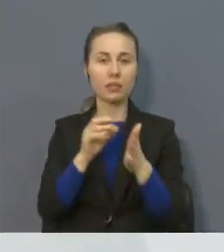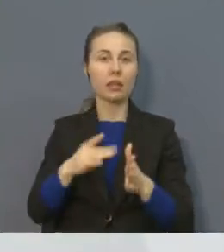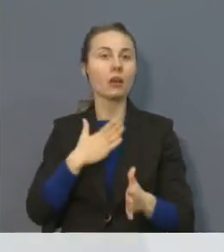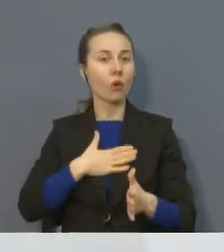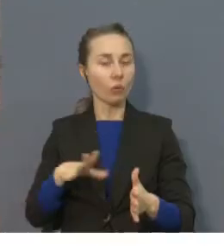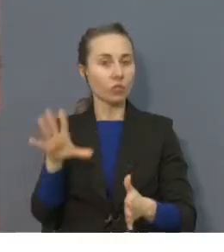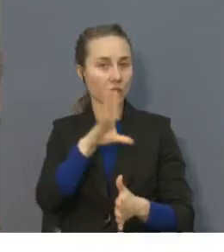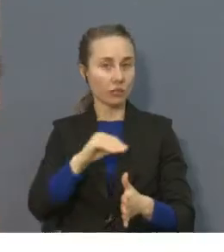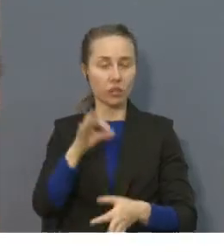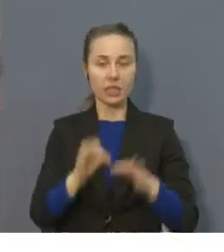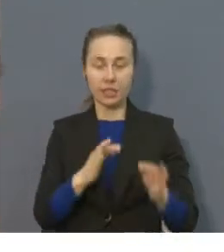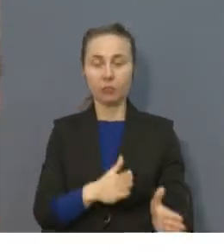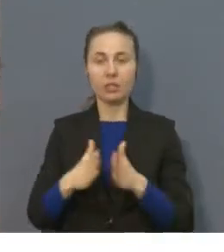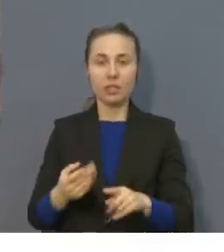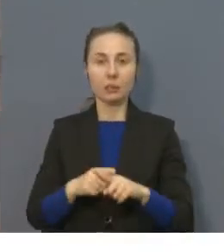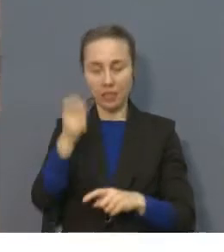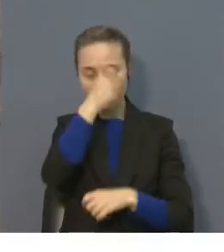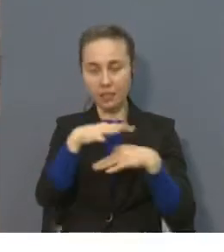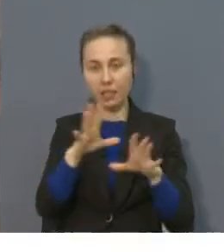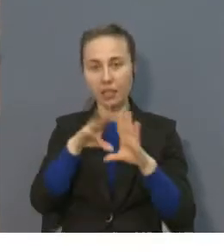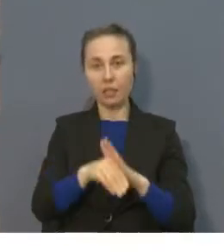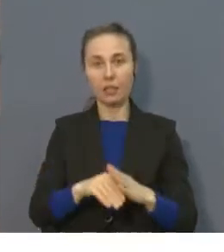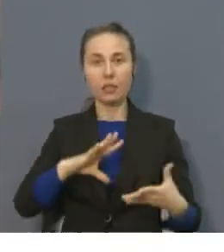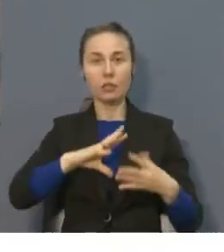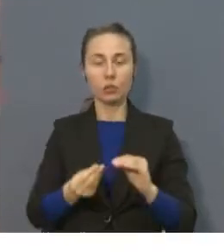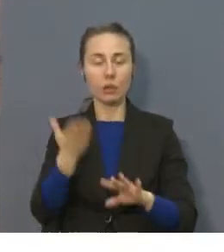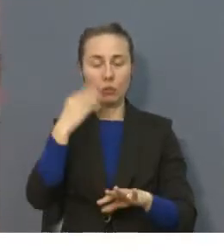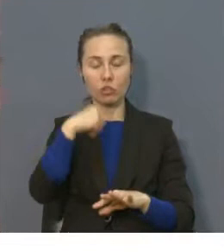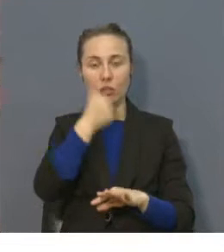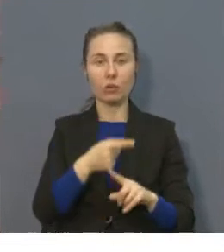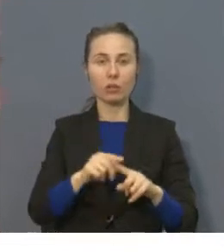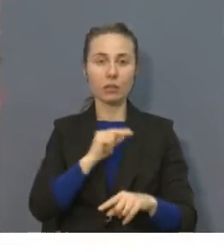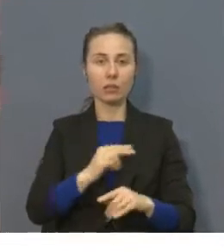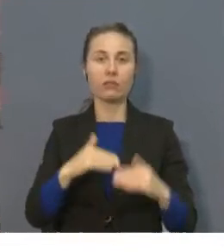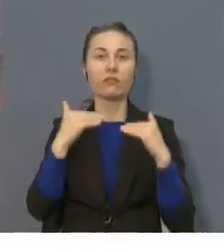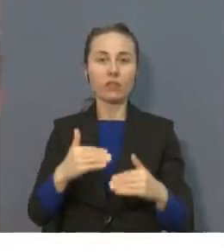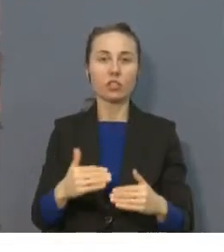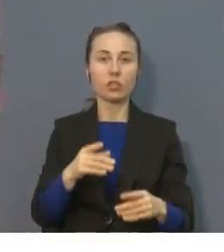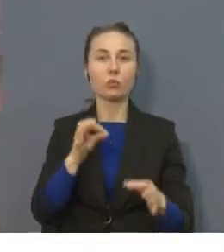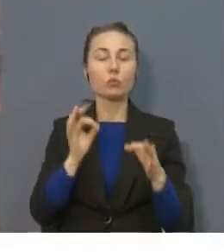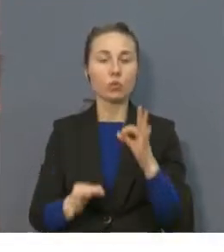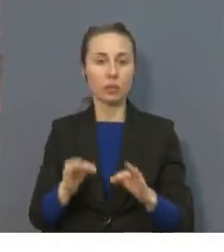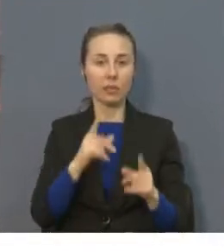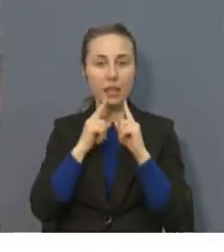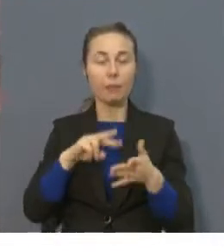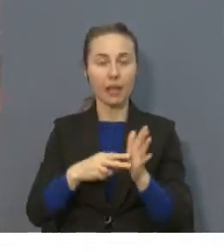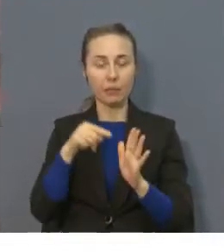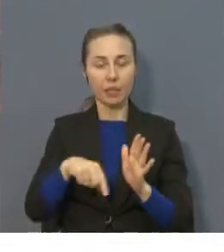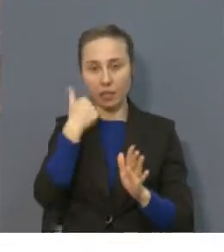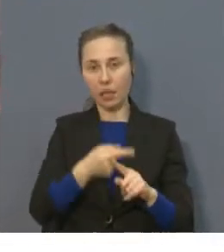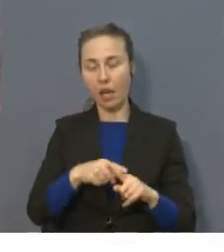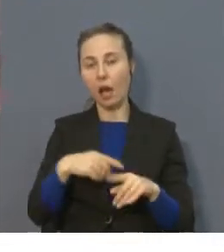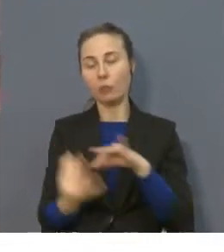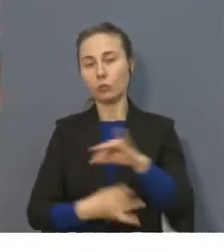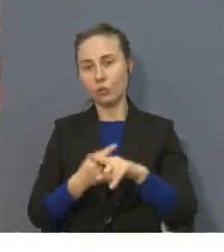ахуалы, жоғары сот кеңесінің былтырғы жұмыс қорытындысы мен биылғы жоспарына қанықты. Сонымен қатар судьяларды іріктеу сапасын арттыру үшін